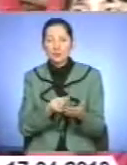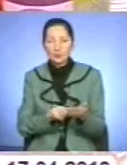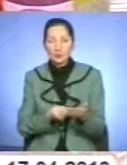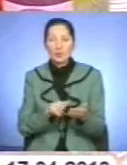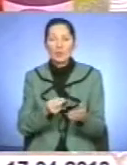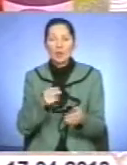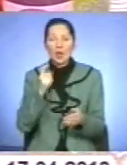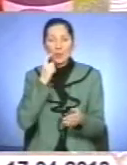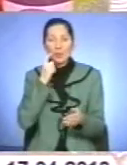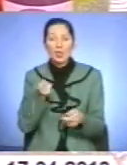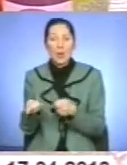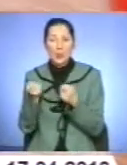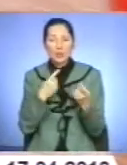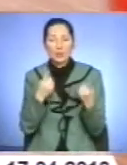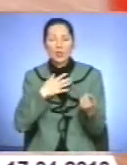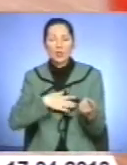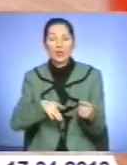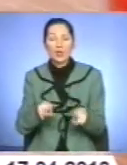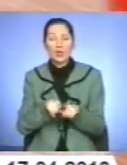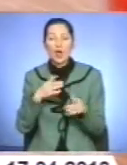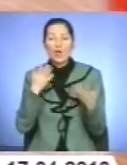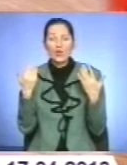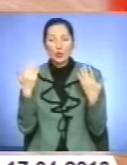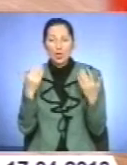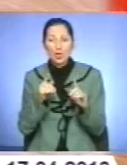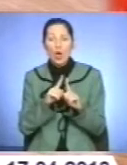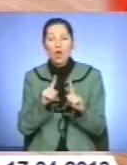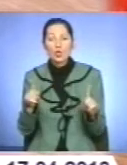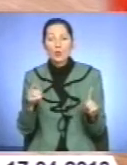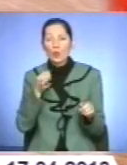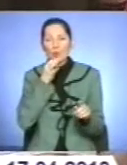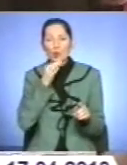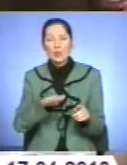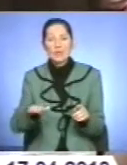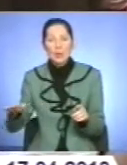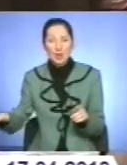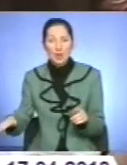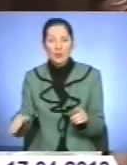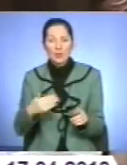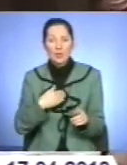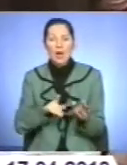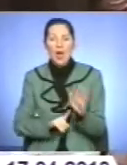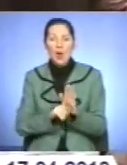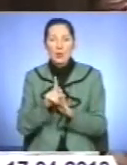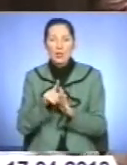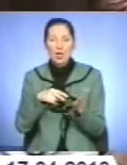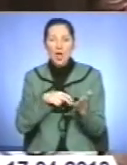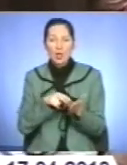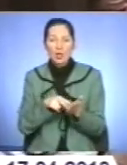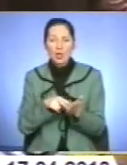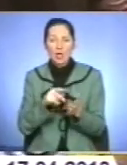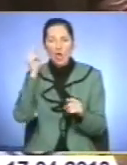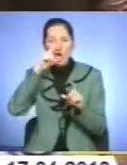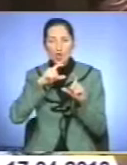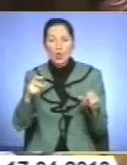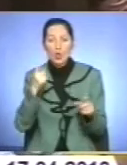неабияке задоволення. Це своєрідний відпочинок, особливо в захваті наймолодші. Я почала ходити на школу